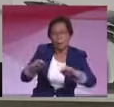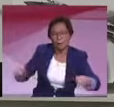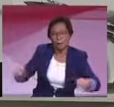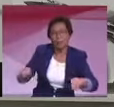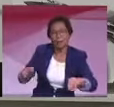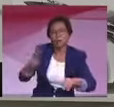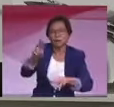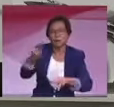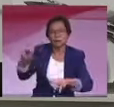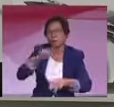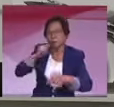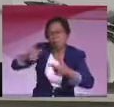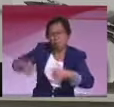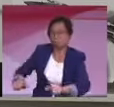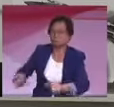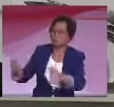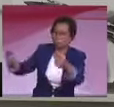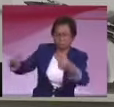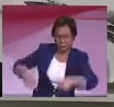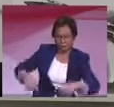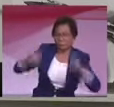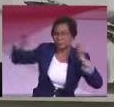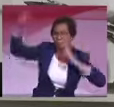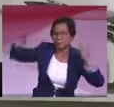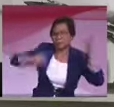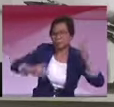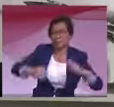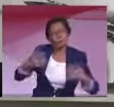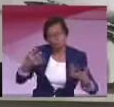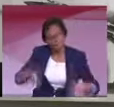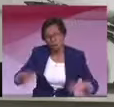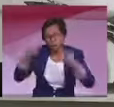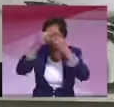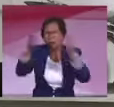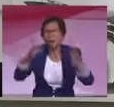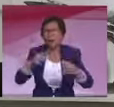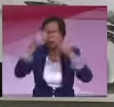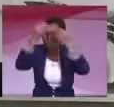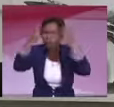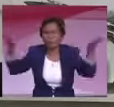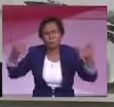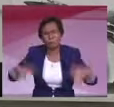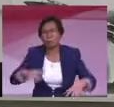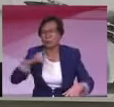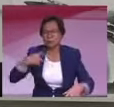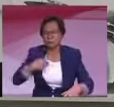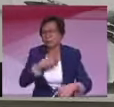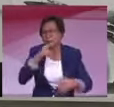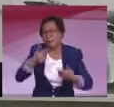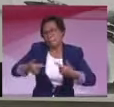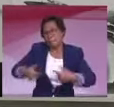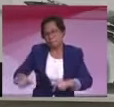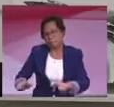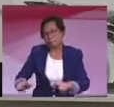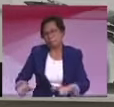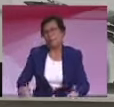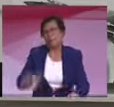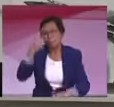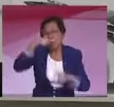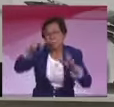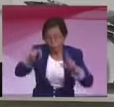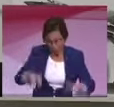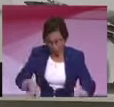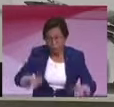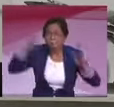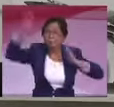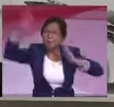kita tak benarkan daripada Britain. Jadi kita dah umumkan bahawa memang kita tidak membenarkan. Tetapi rakyat negara